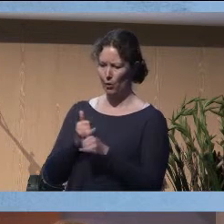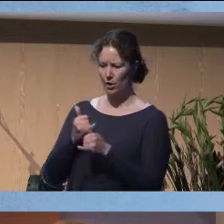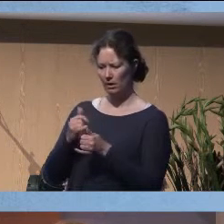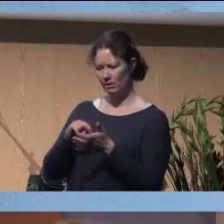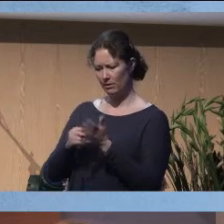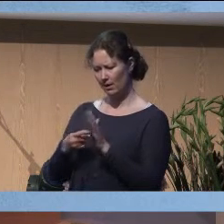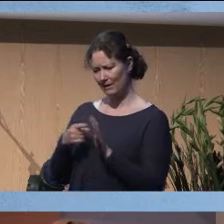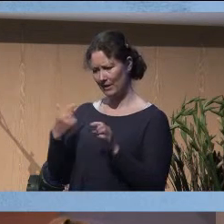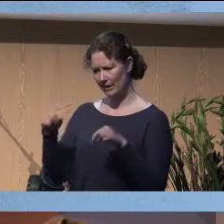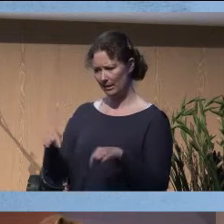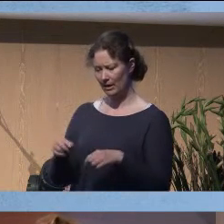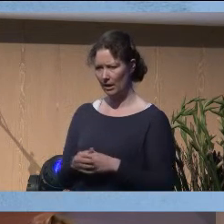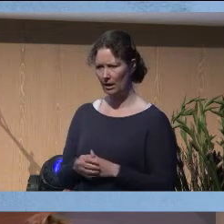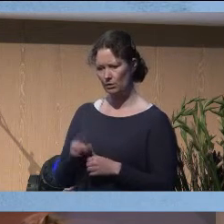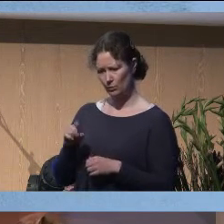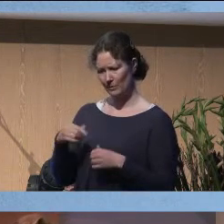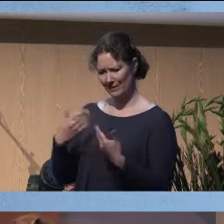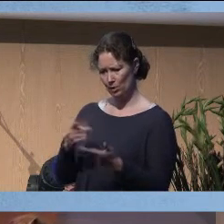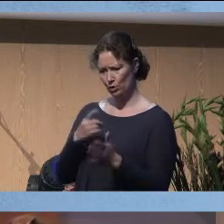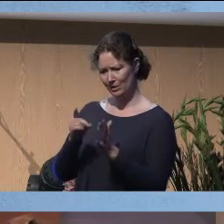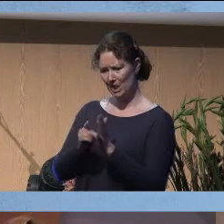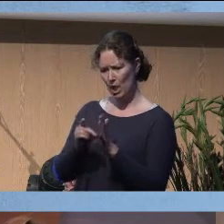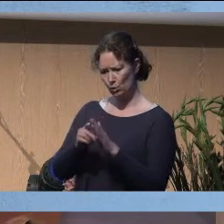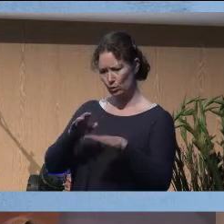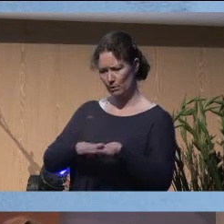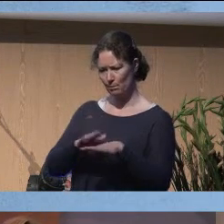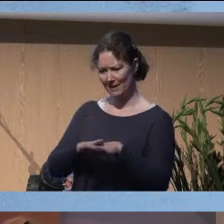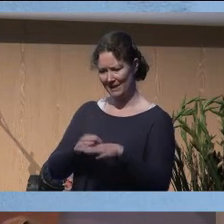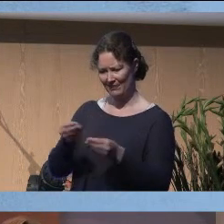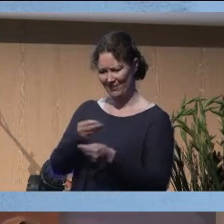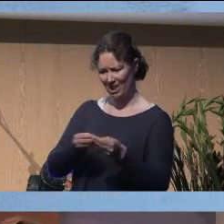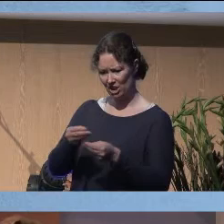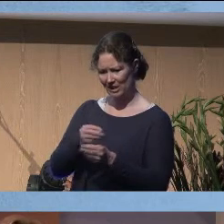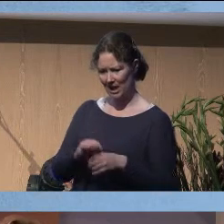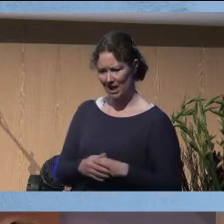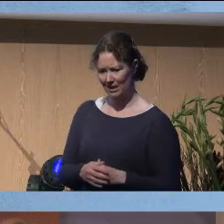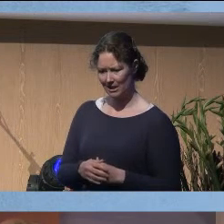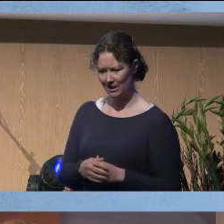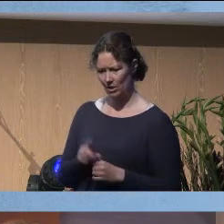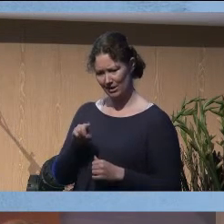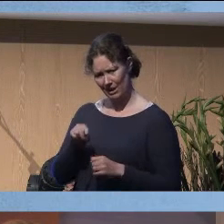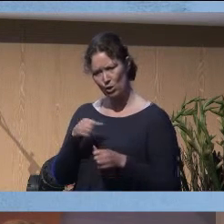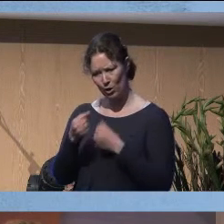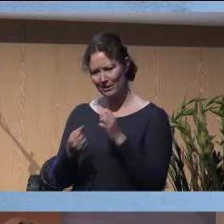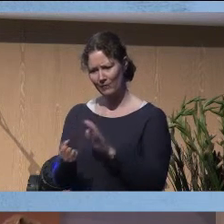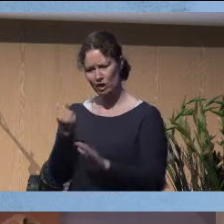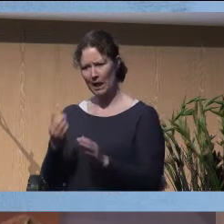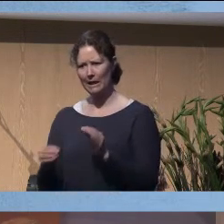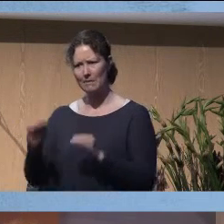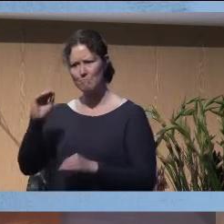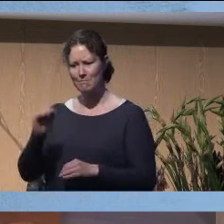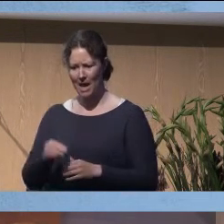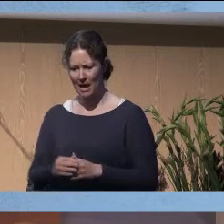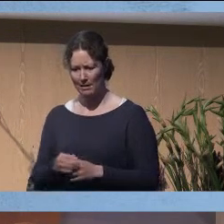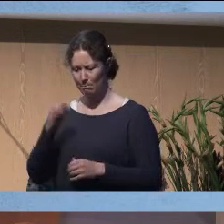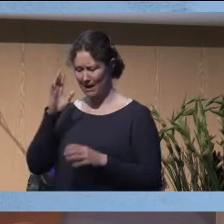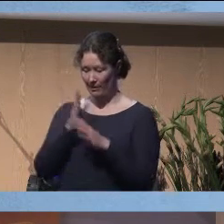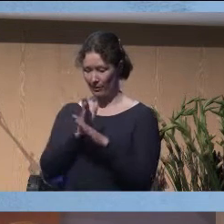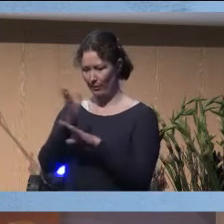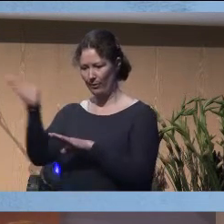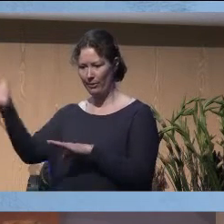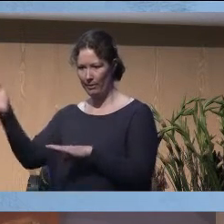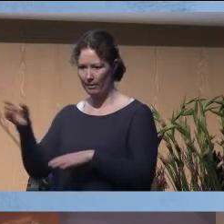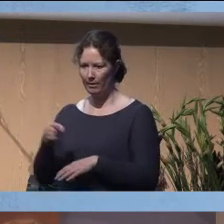dette? Så vil det gi oss diagnosebasert finansiering. Forsterke det enda mer. Enda mer ut på ville